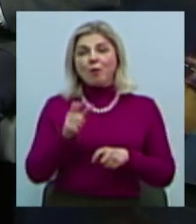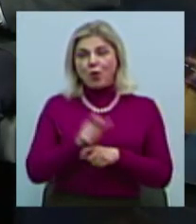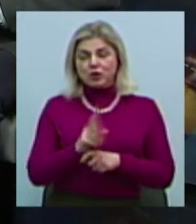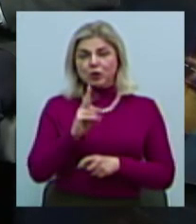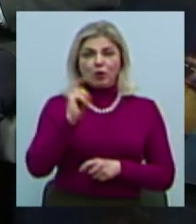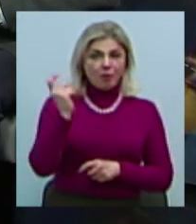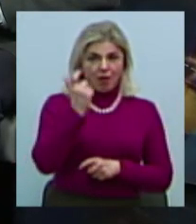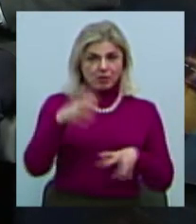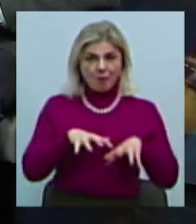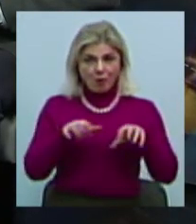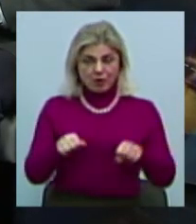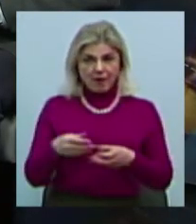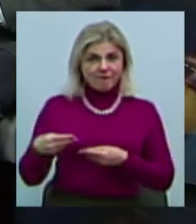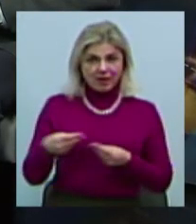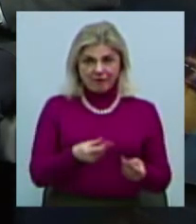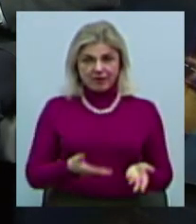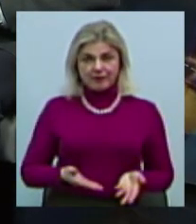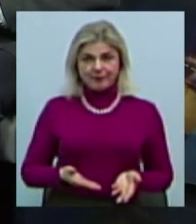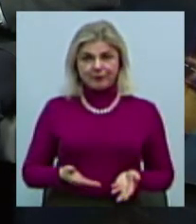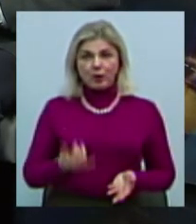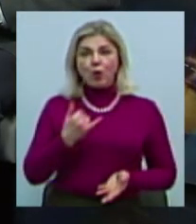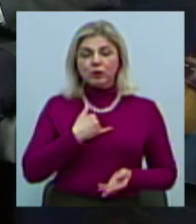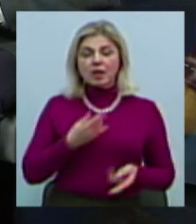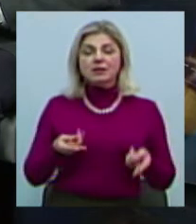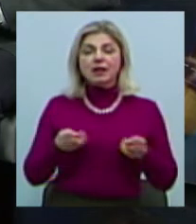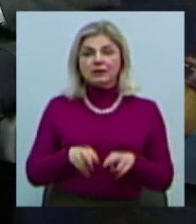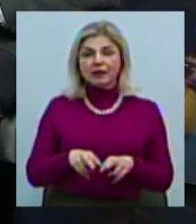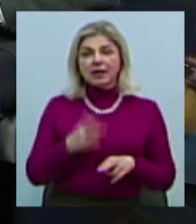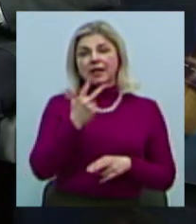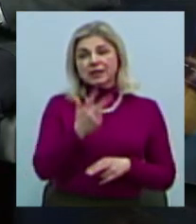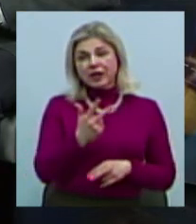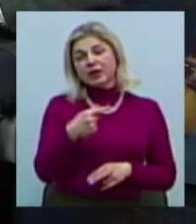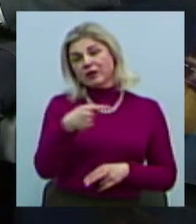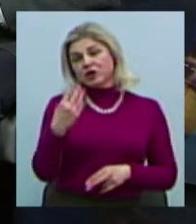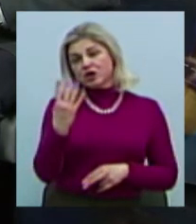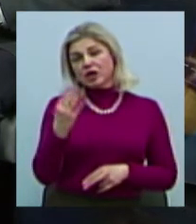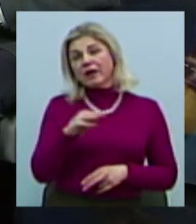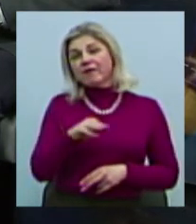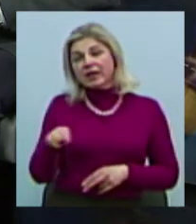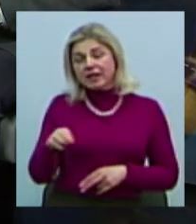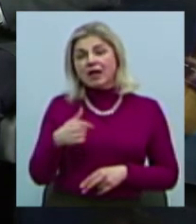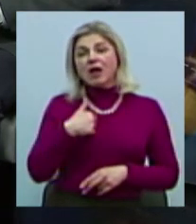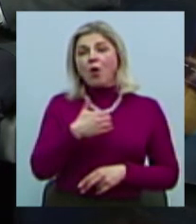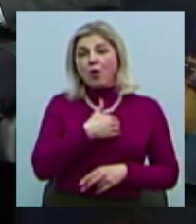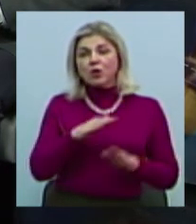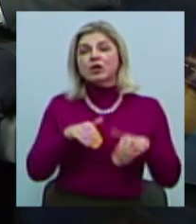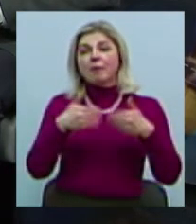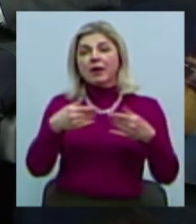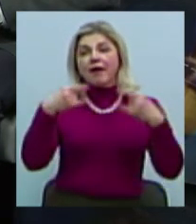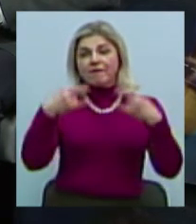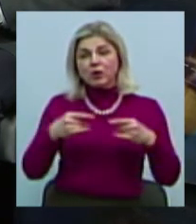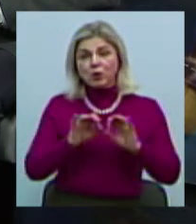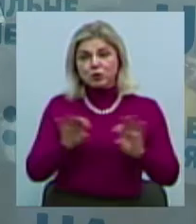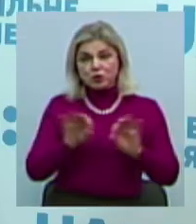монопольного впливу на ситуацію. У нас залишається десь 3-4 хвилинки. Я хочу запропонувати ще один відеосюжет.